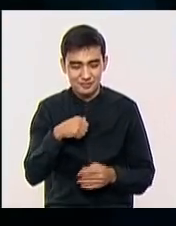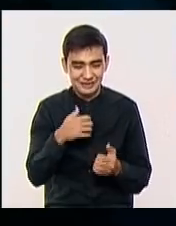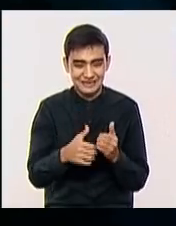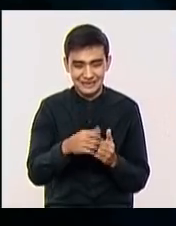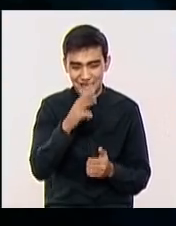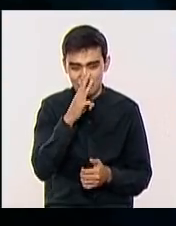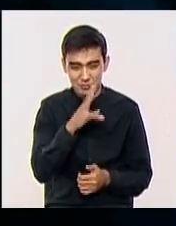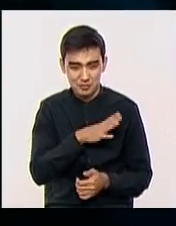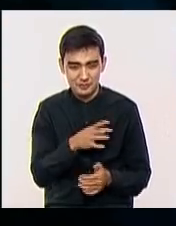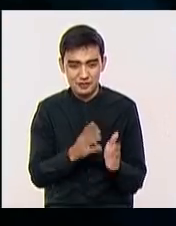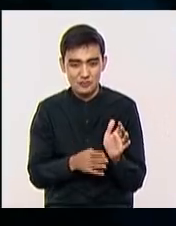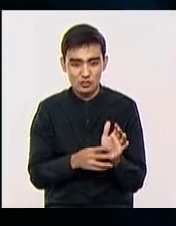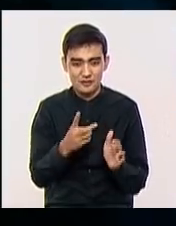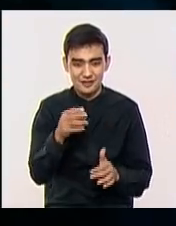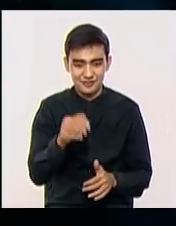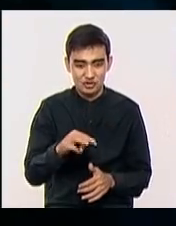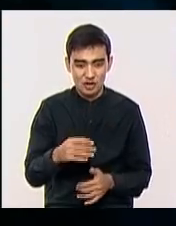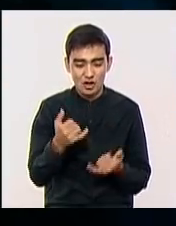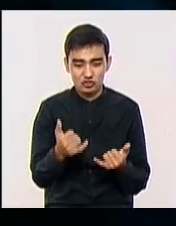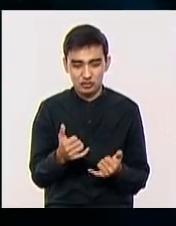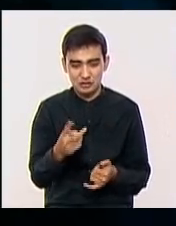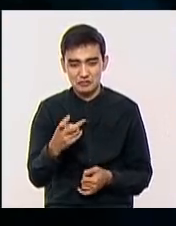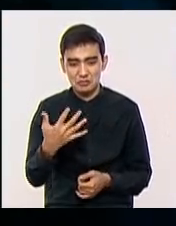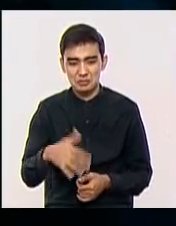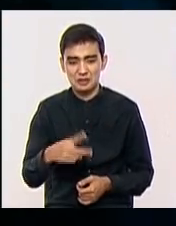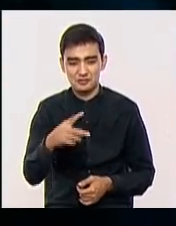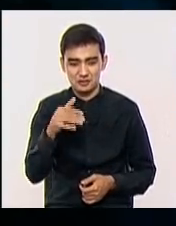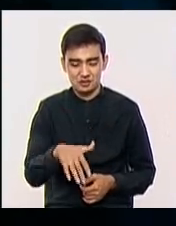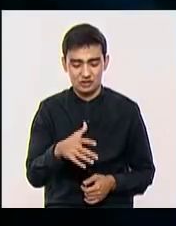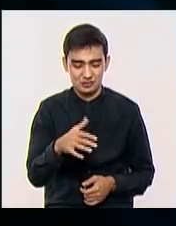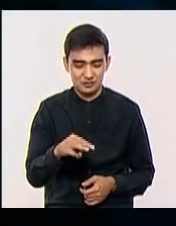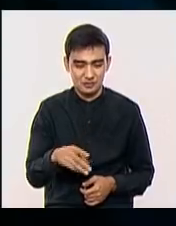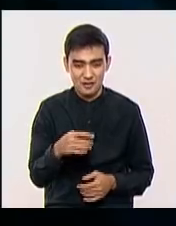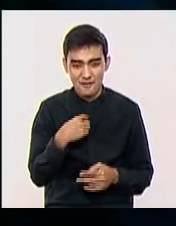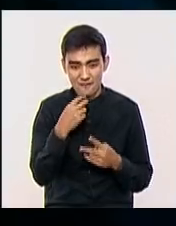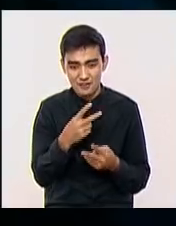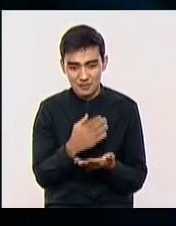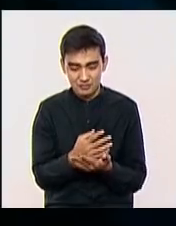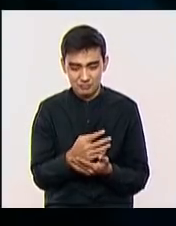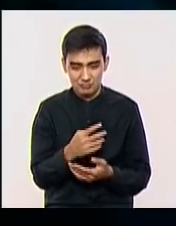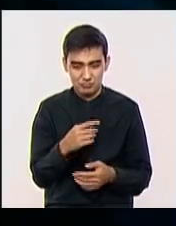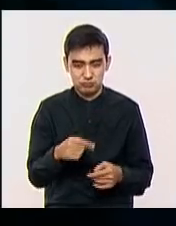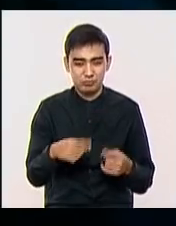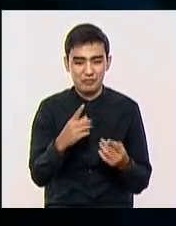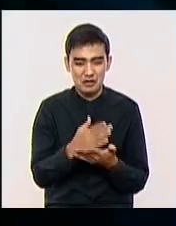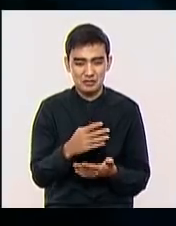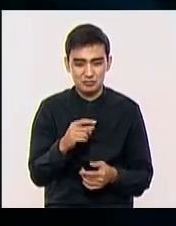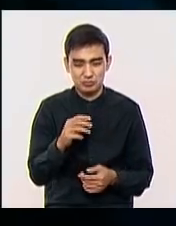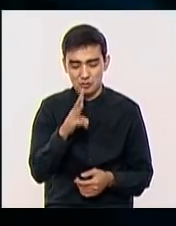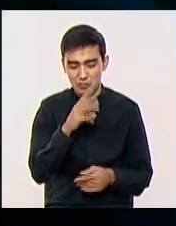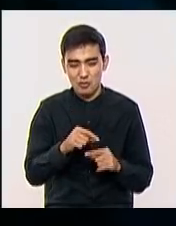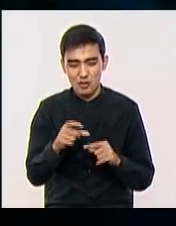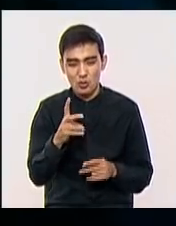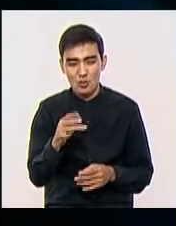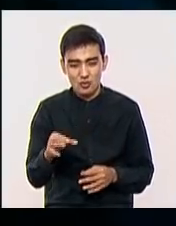тогда была 92 тысячи тенге, сейчас же 252 тысячи. Как видим, рост налицо. Но если считать в долларах, так как